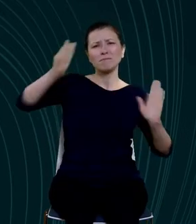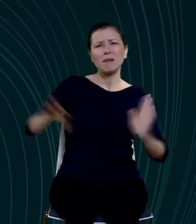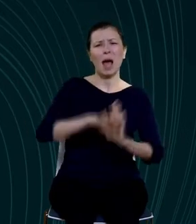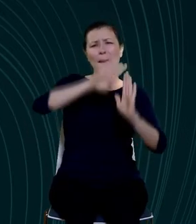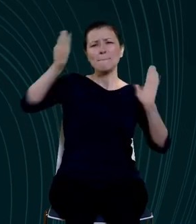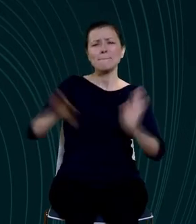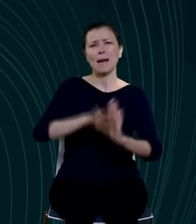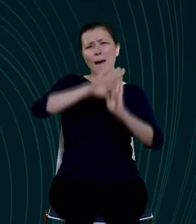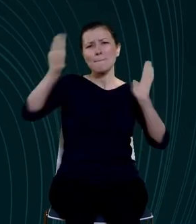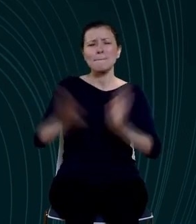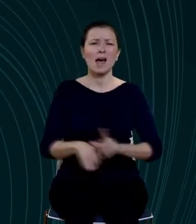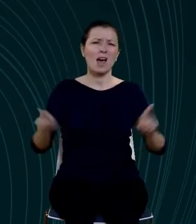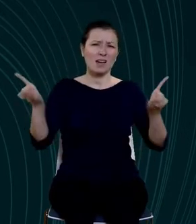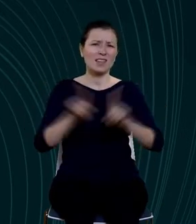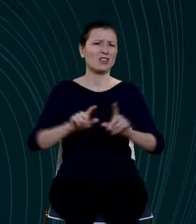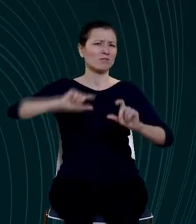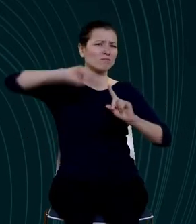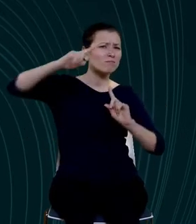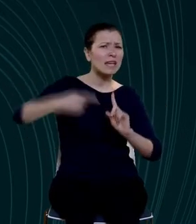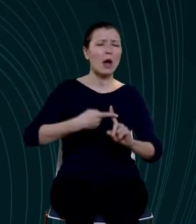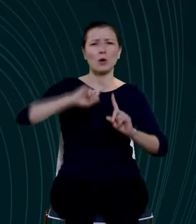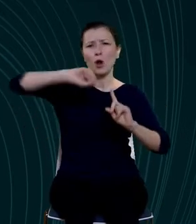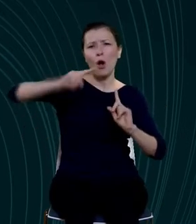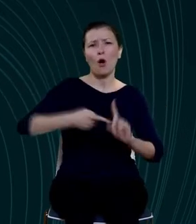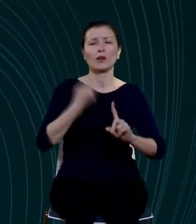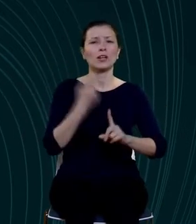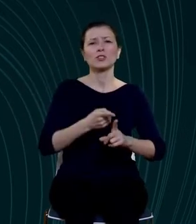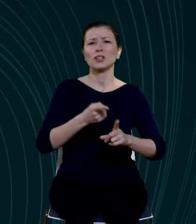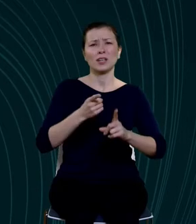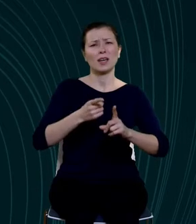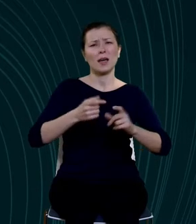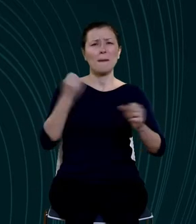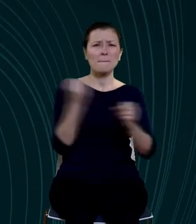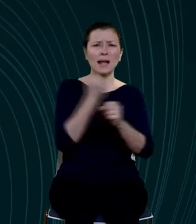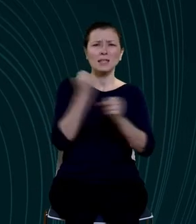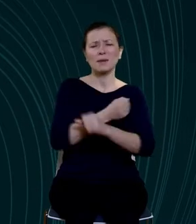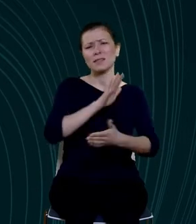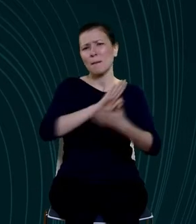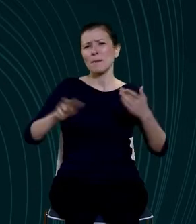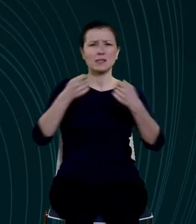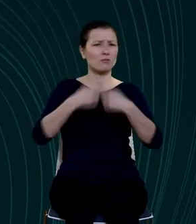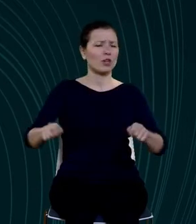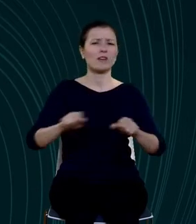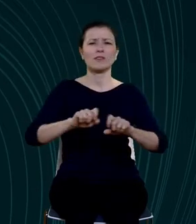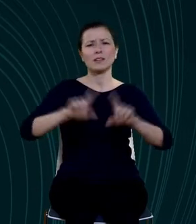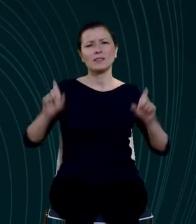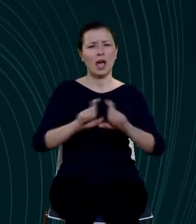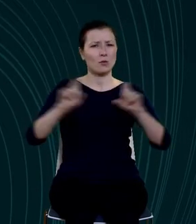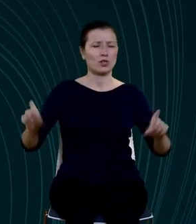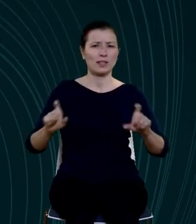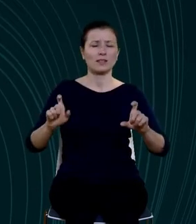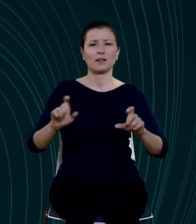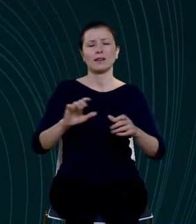i 365 dni w roku, czyli bezprzerwowa praca na zasilaniu własnym.